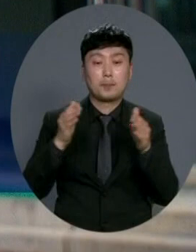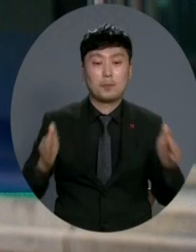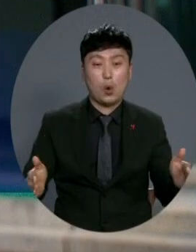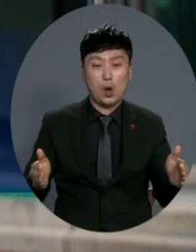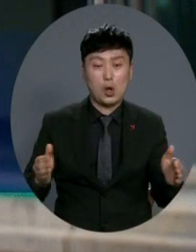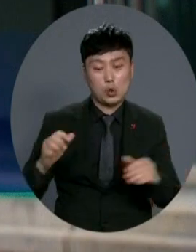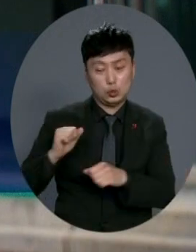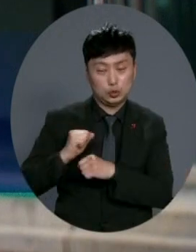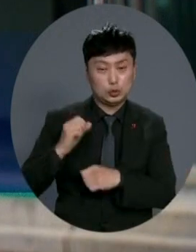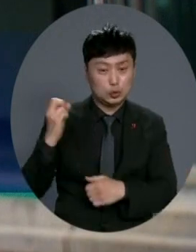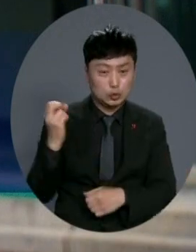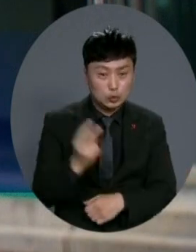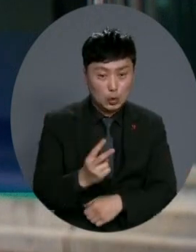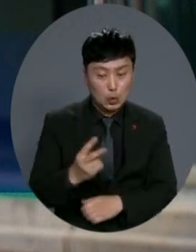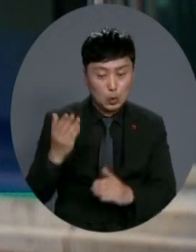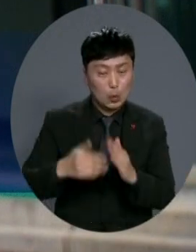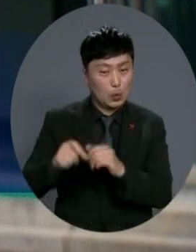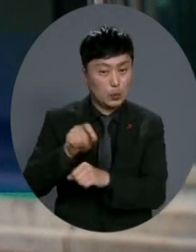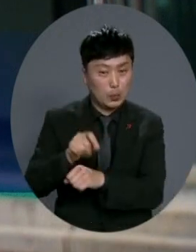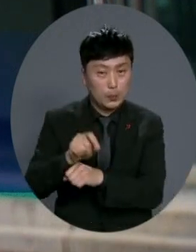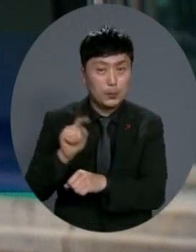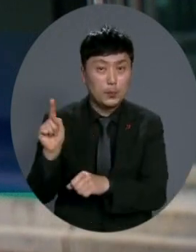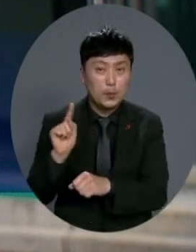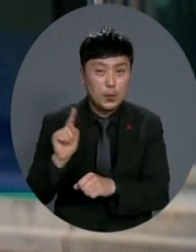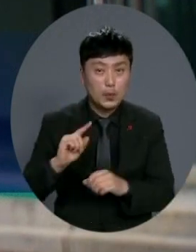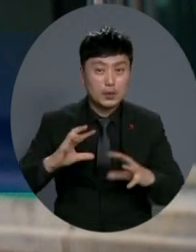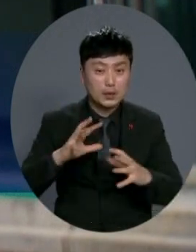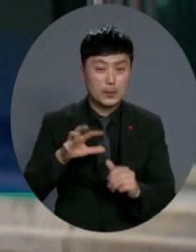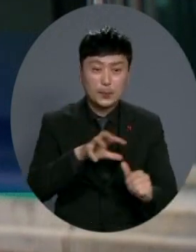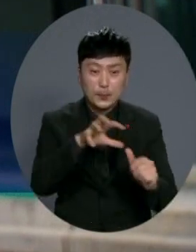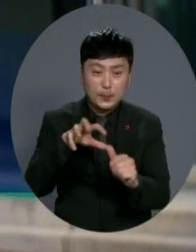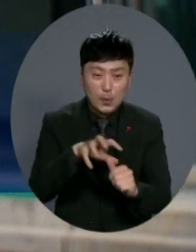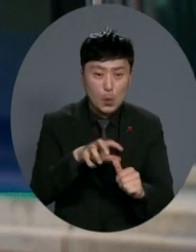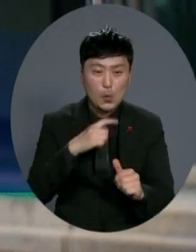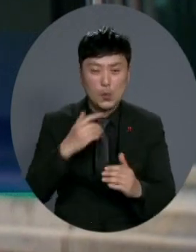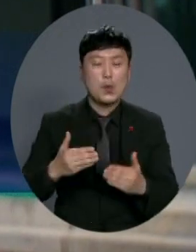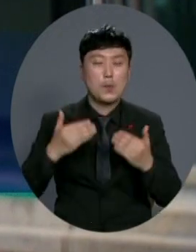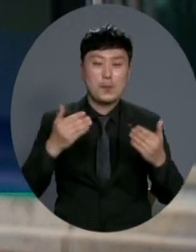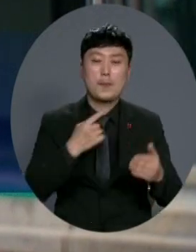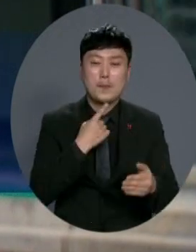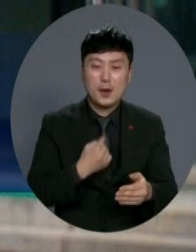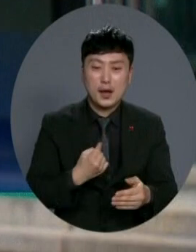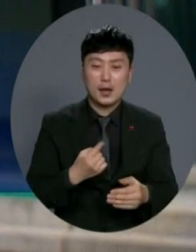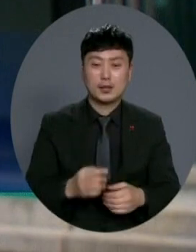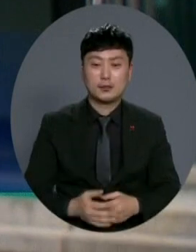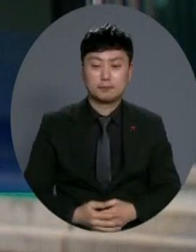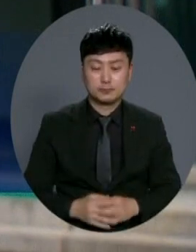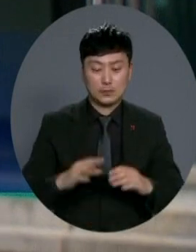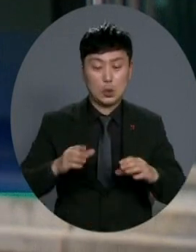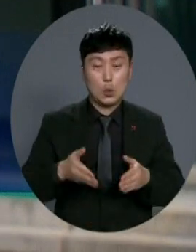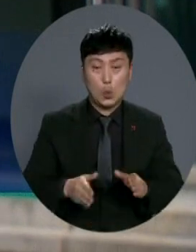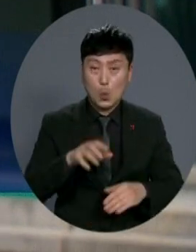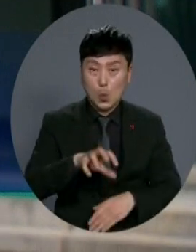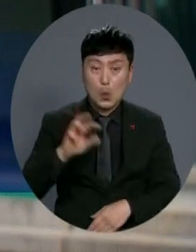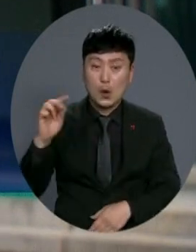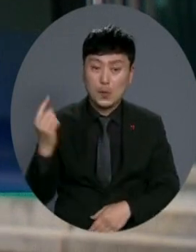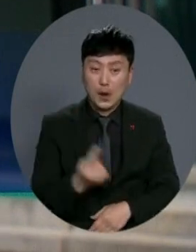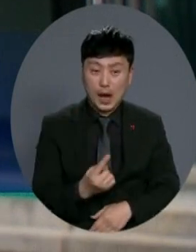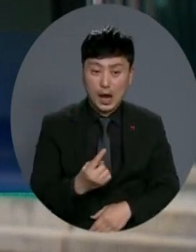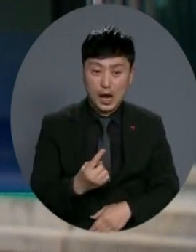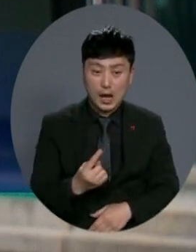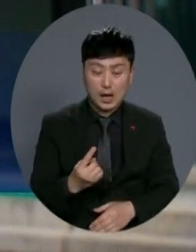공직자로서 이렇게 국가를 지키고 국가에 봉사하는 일을 했습니다 이제 남은 생은 고향을 위해서 고향을